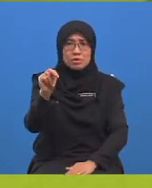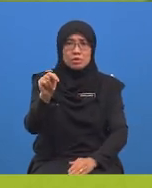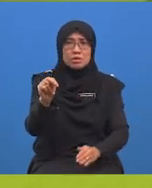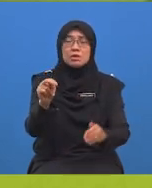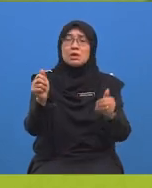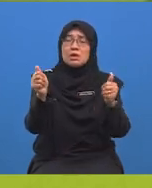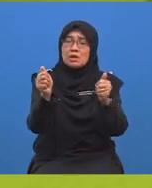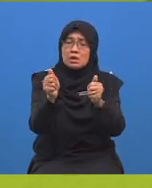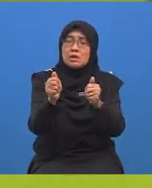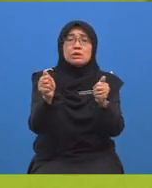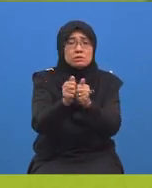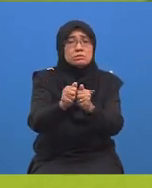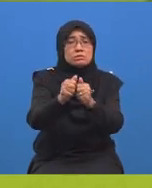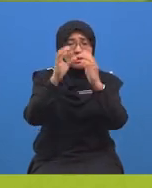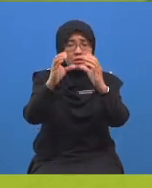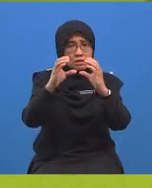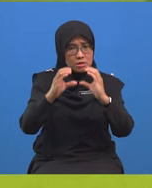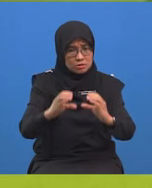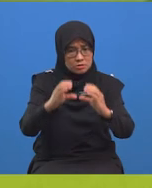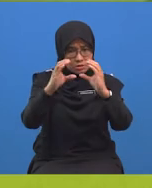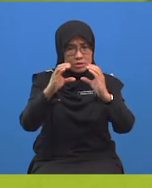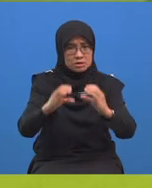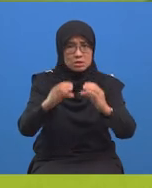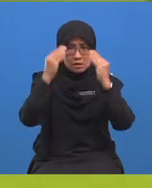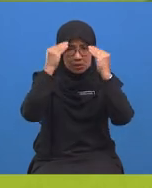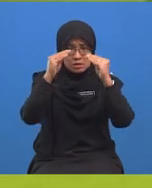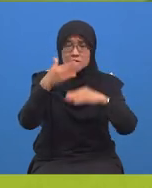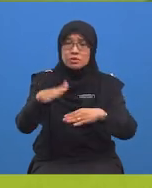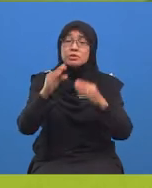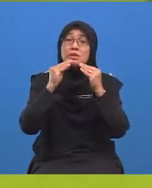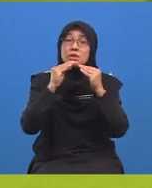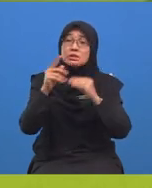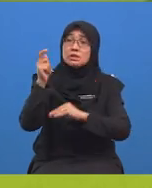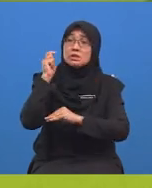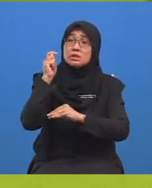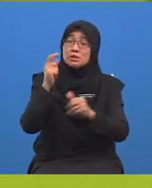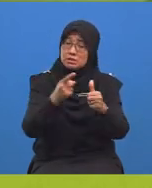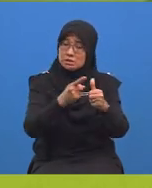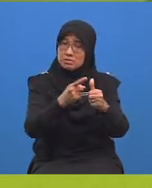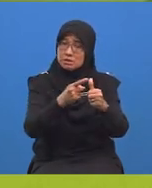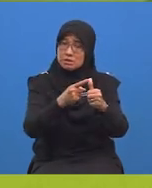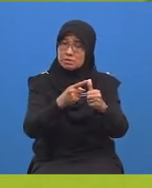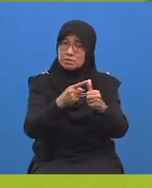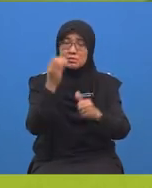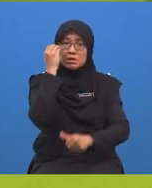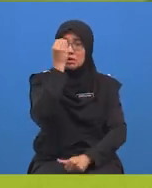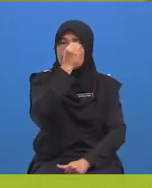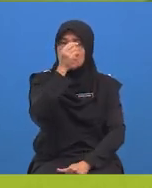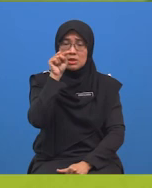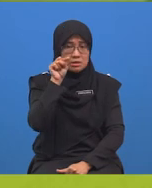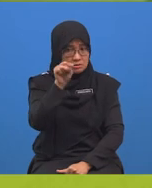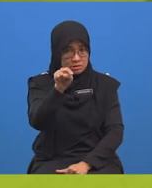menggunakan peraturan-peraturan yang cikgu kongsikan tadi, iaitu pertama, abaikan